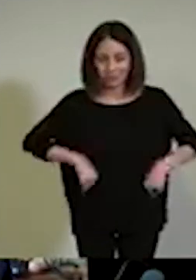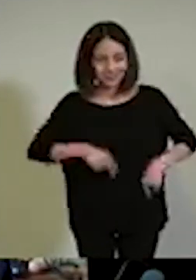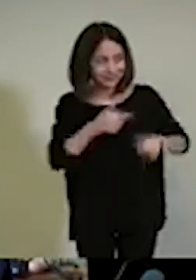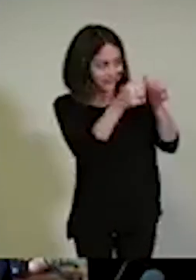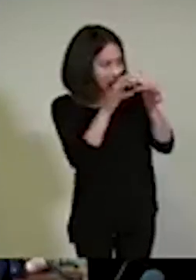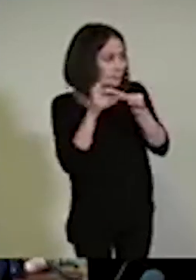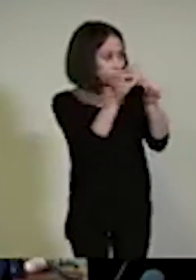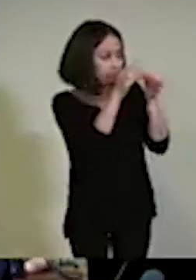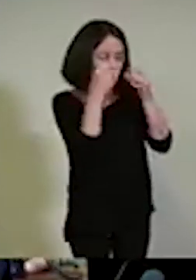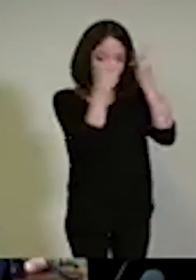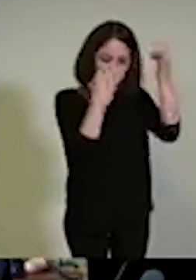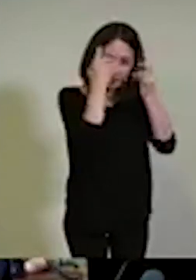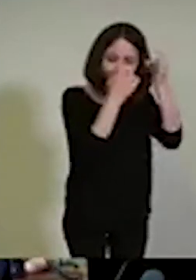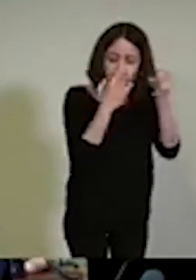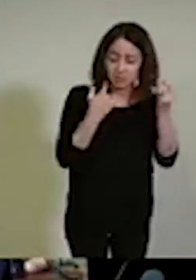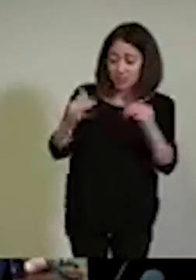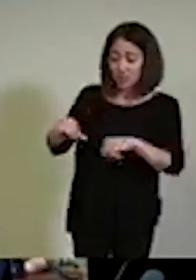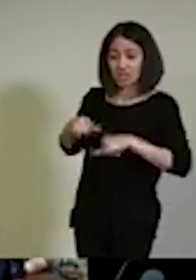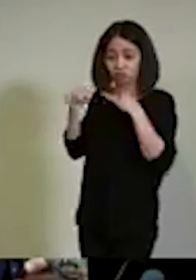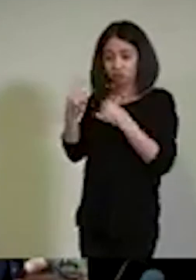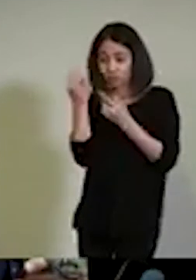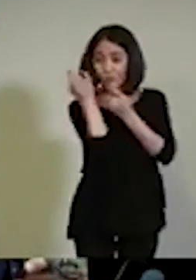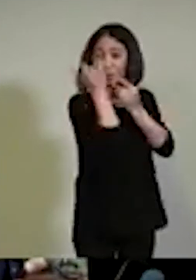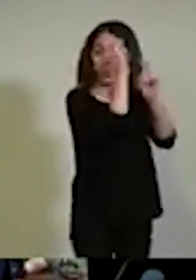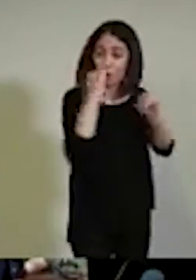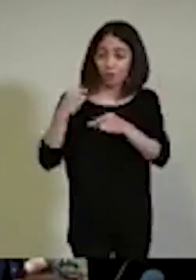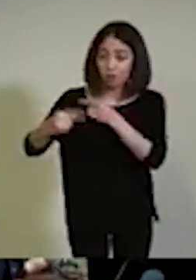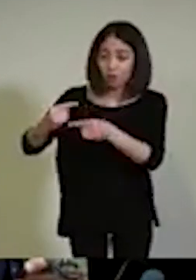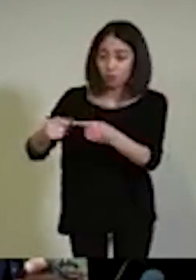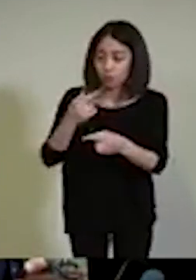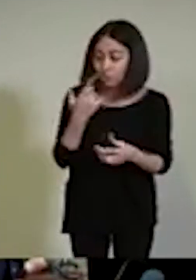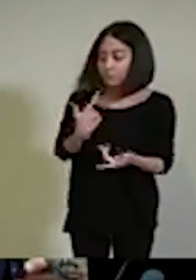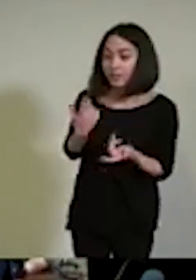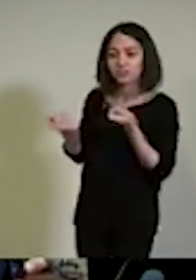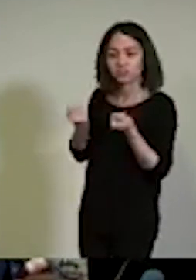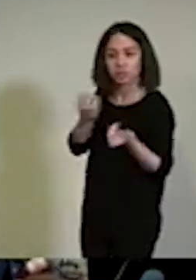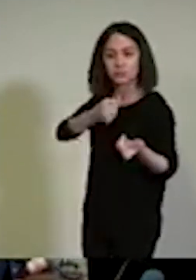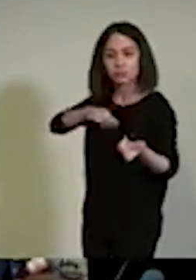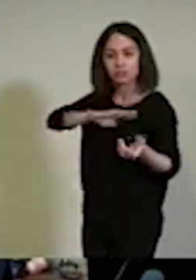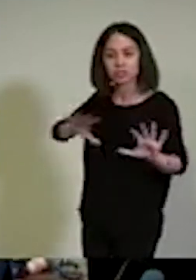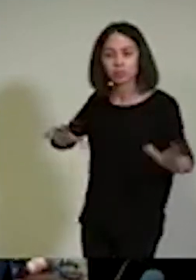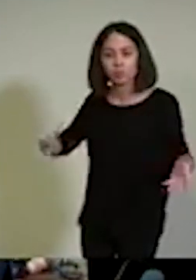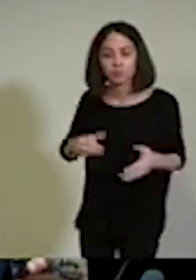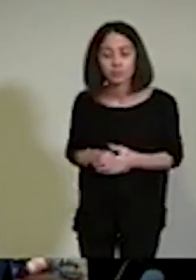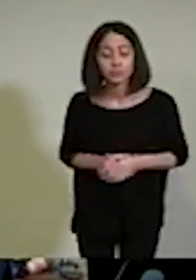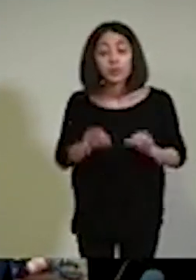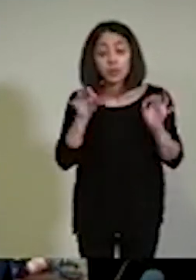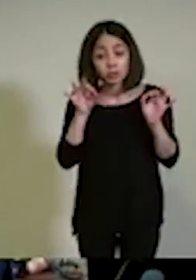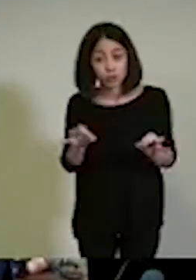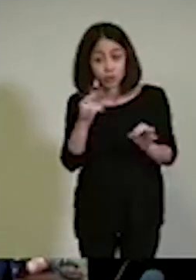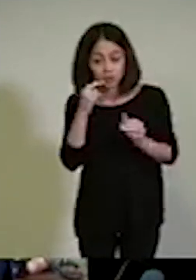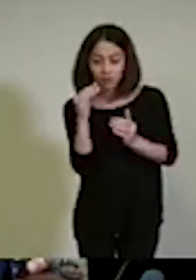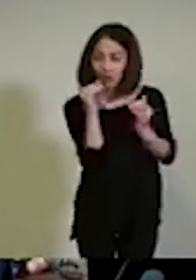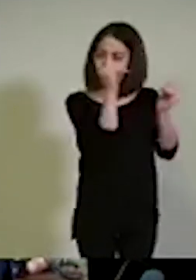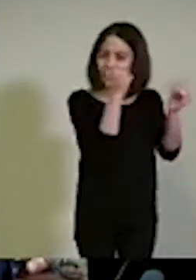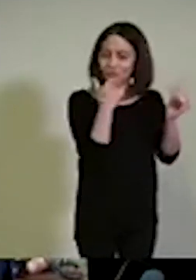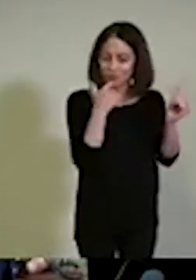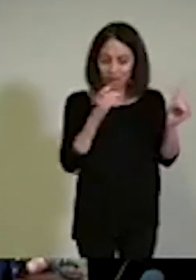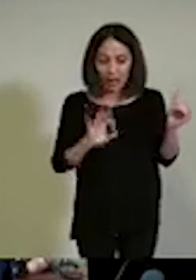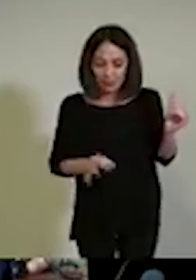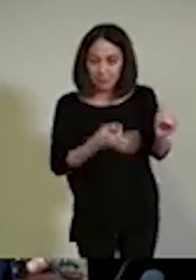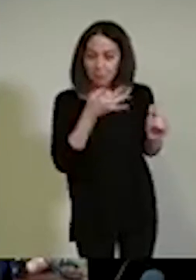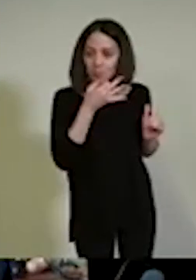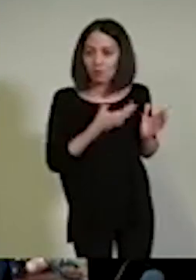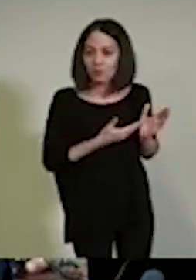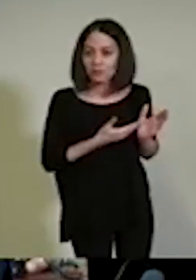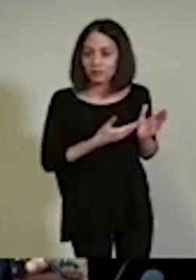d'un projet de prise en charge de ces jeunes en recours. Enfin, il est nécessaire de saisir l'occasion de ce vœu sur la mise à l'abri des jeunes étrangers en